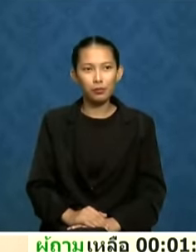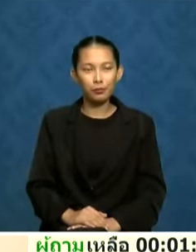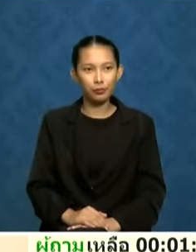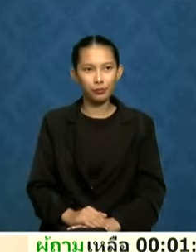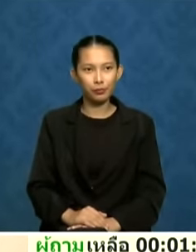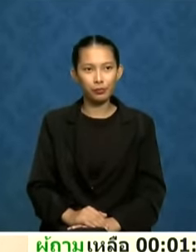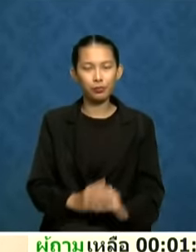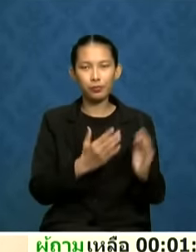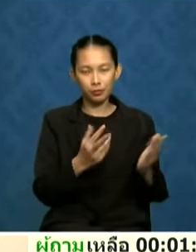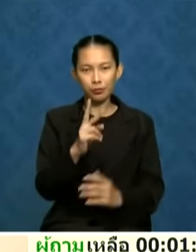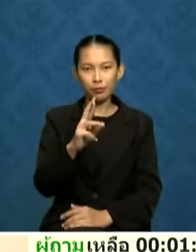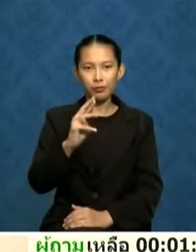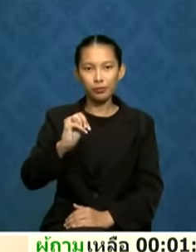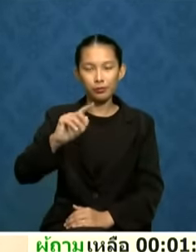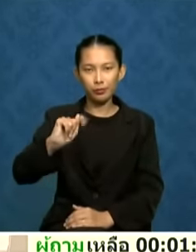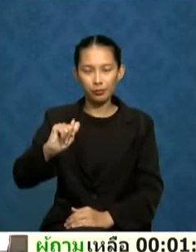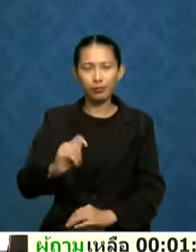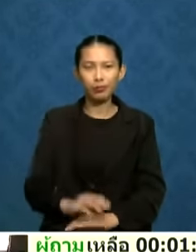เชิญท่านรัฐมนตรีครับ